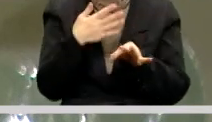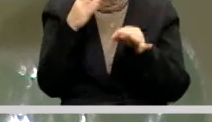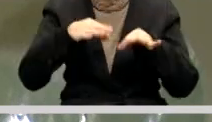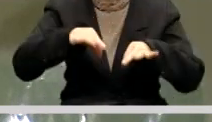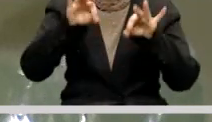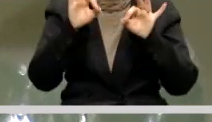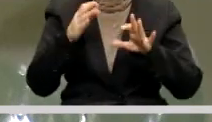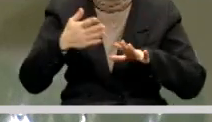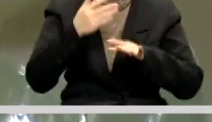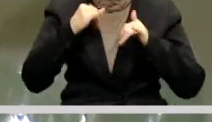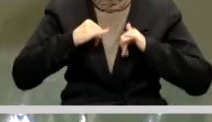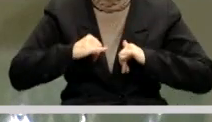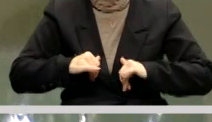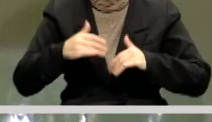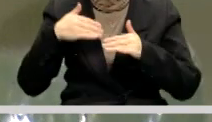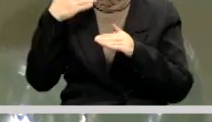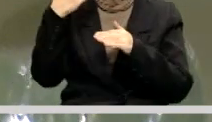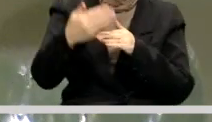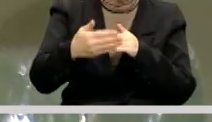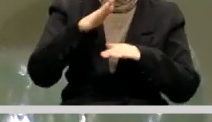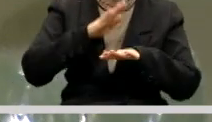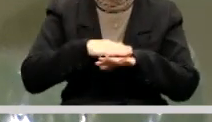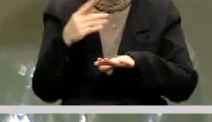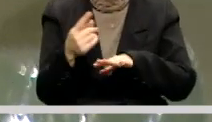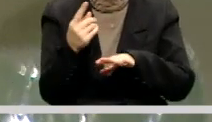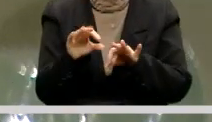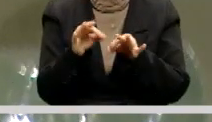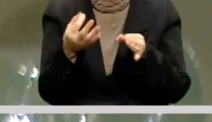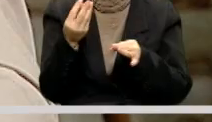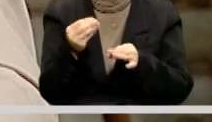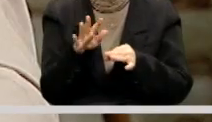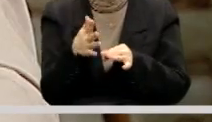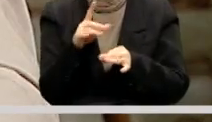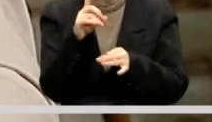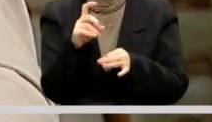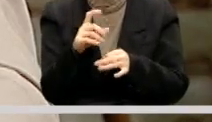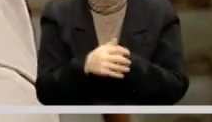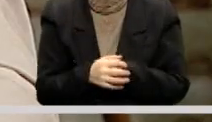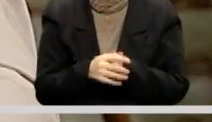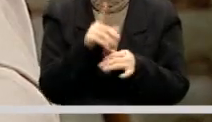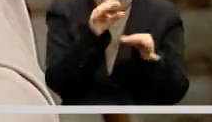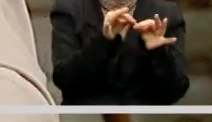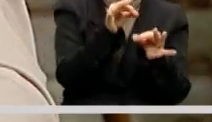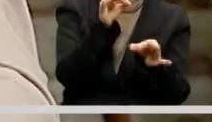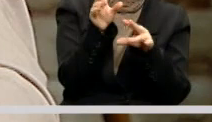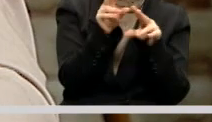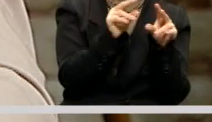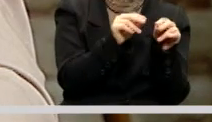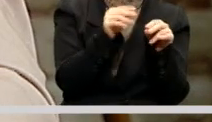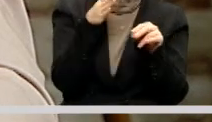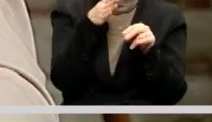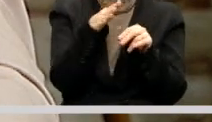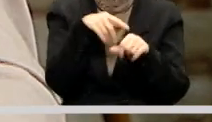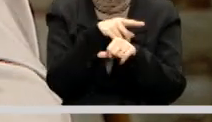hazırlayacak, daha rahatlatacak, dışarıdan yapılabilecek şeyler neler olabilir? Şimdi Bir kişi yatağa gittiğinde 15 dakika